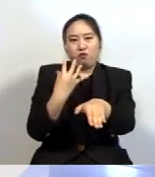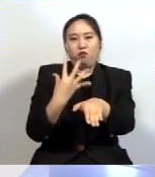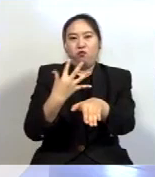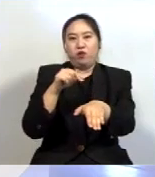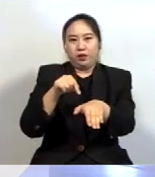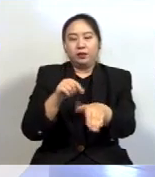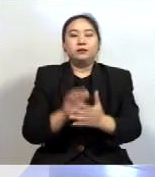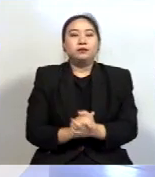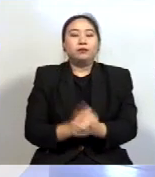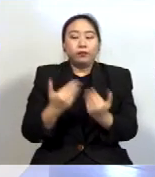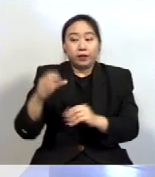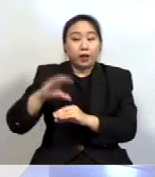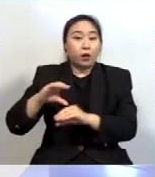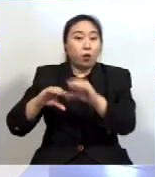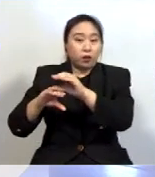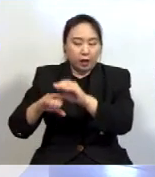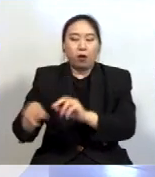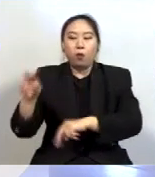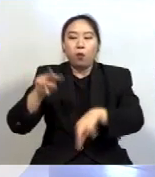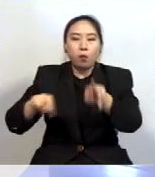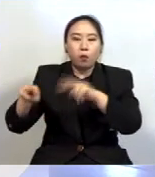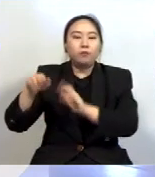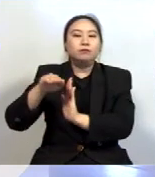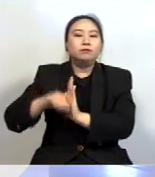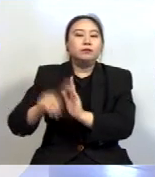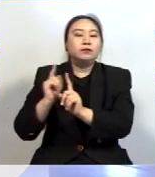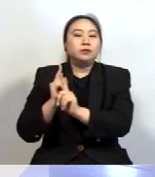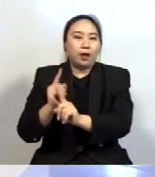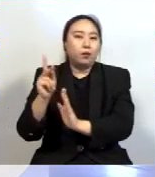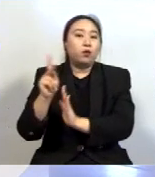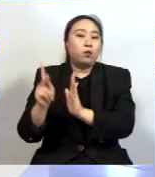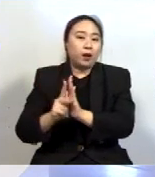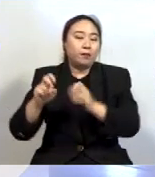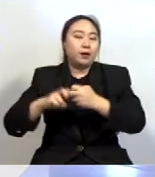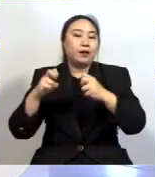ขึ้นส่วนการก่อสร้างนั้นก็ควบคุมกันไปตามระบบนะครับอาศัยกฎหมายแก้ปัญหาแล้วกันนะครับ